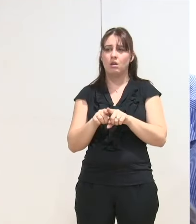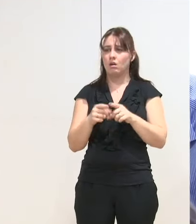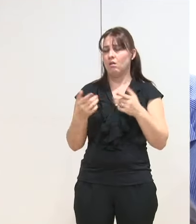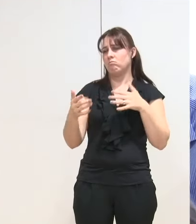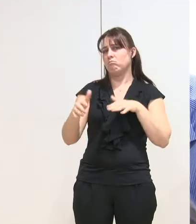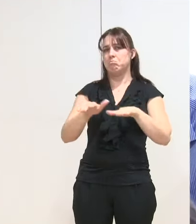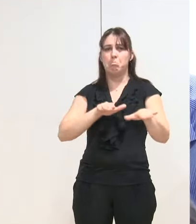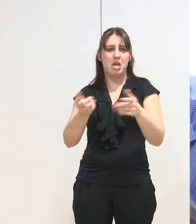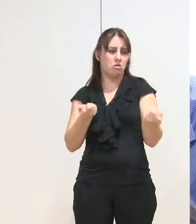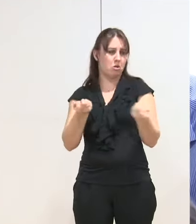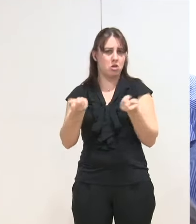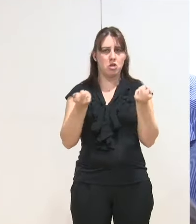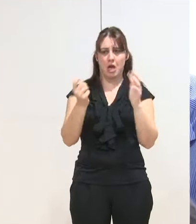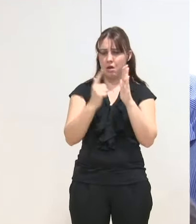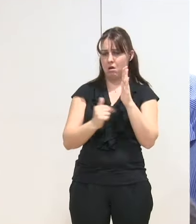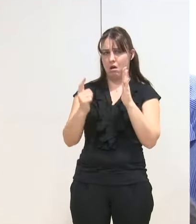dont